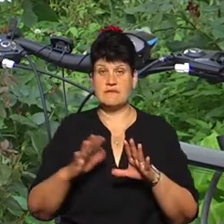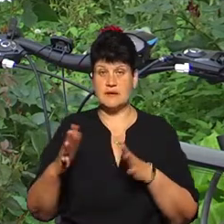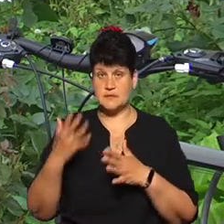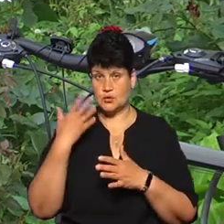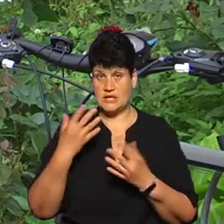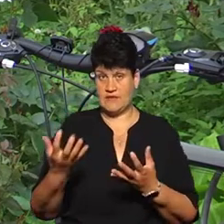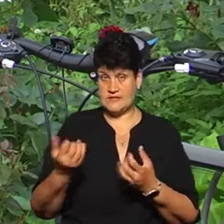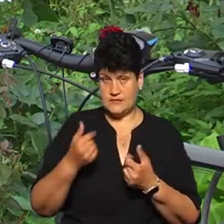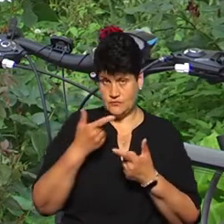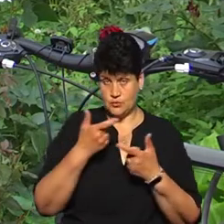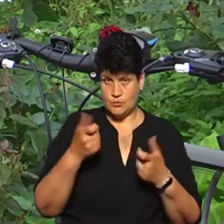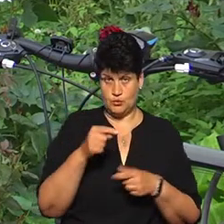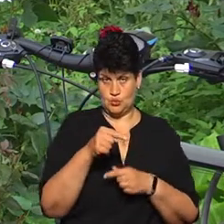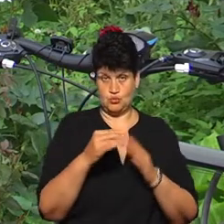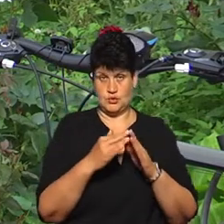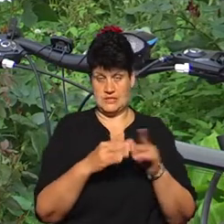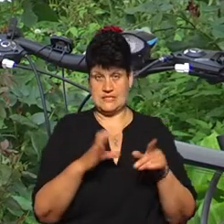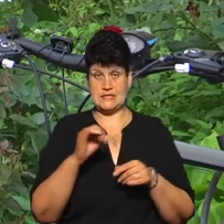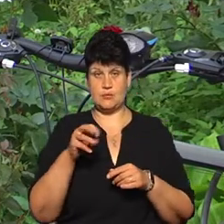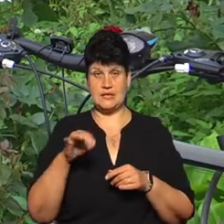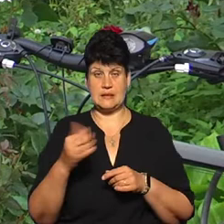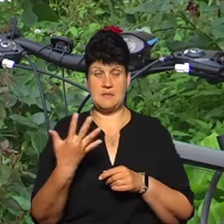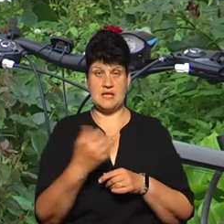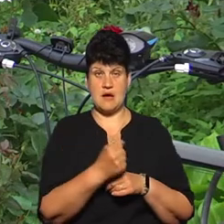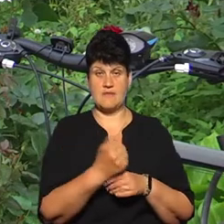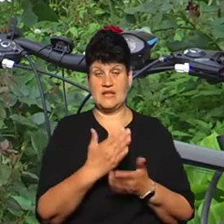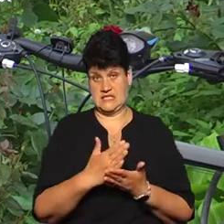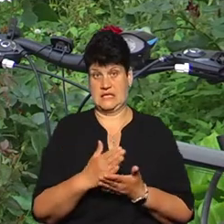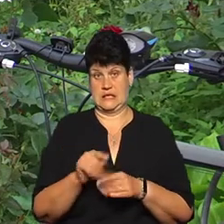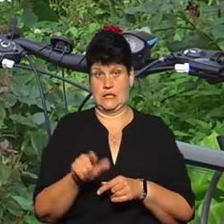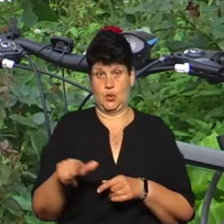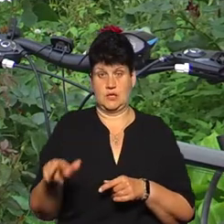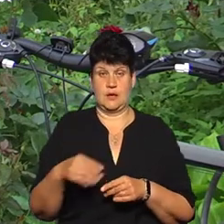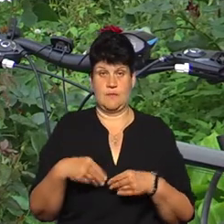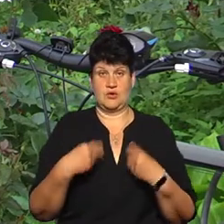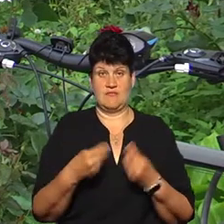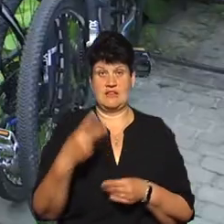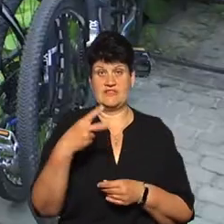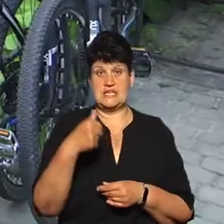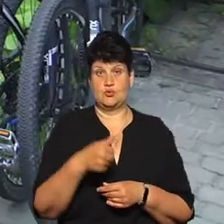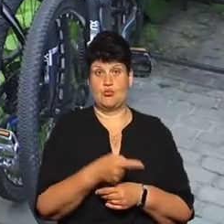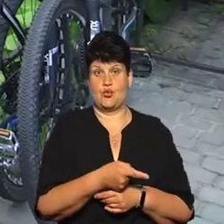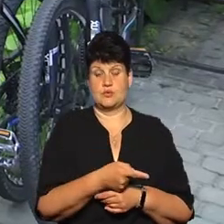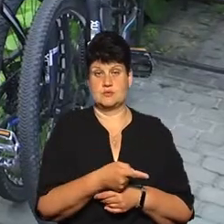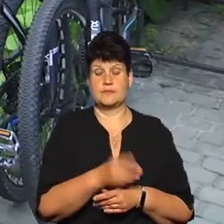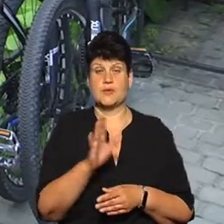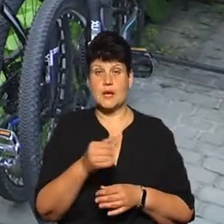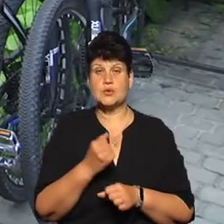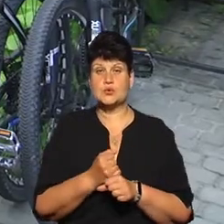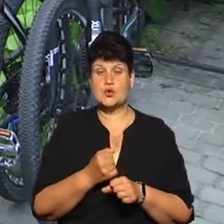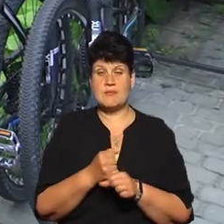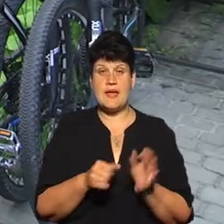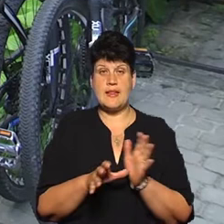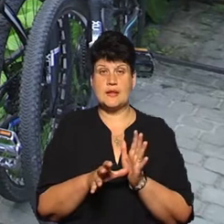взяв інформацію по даному будинку, Семененка 5А, у нас є такі співвласники, які подавали останній показ ще в 20-му році. Буде розроблений